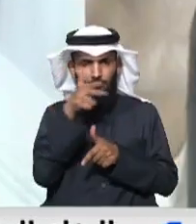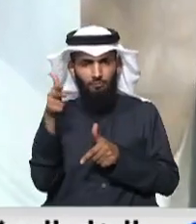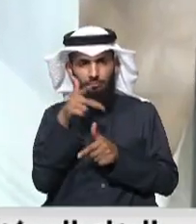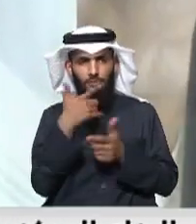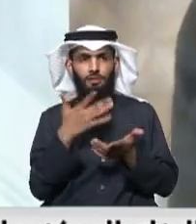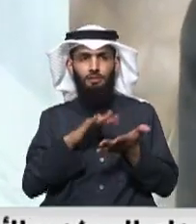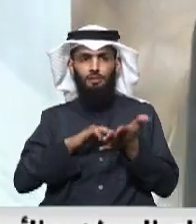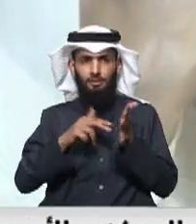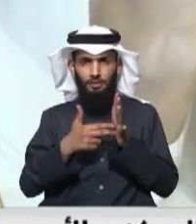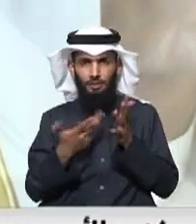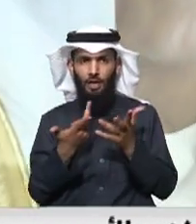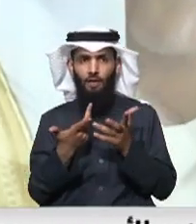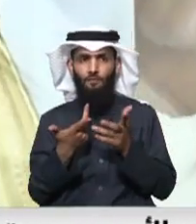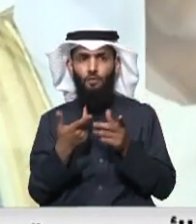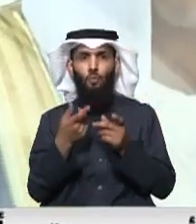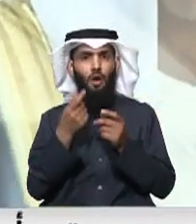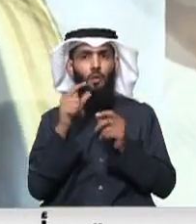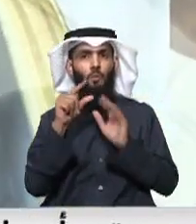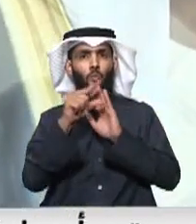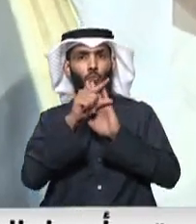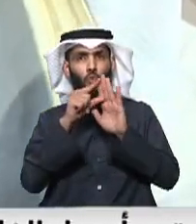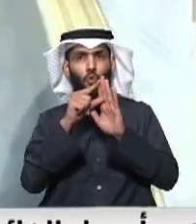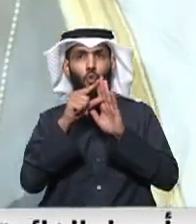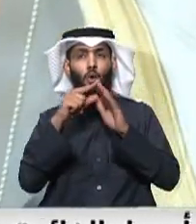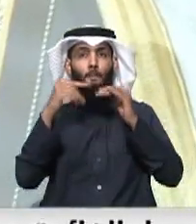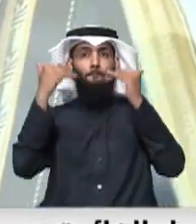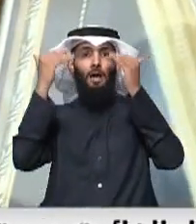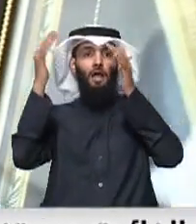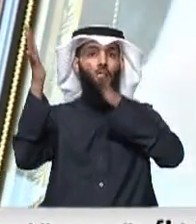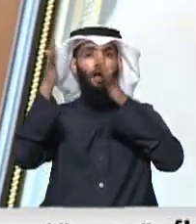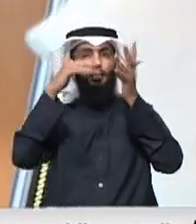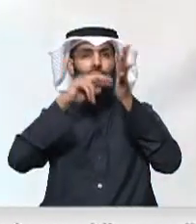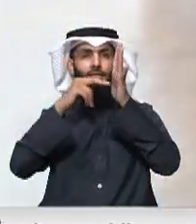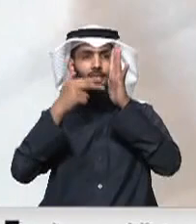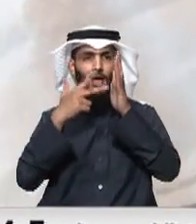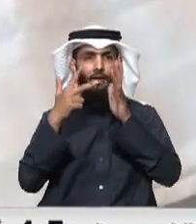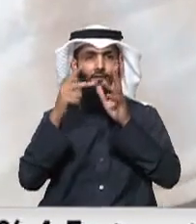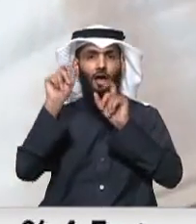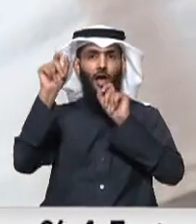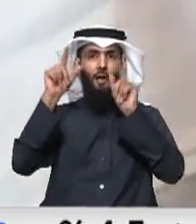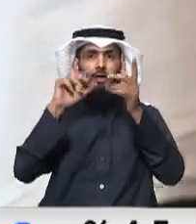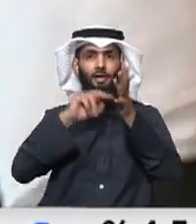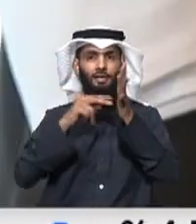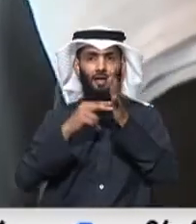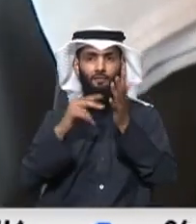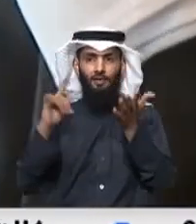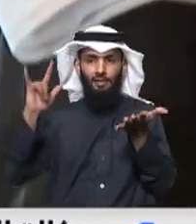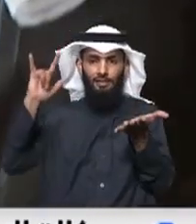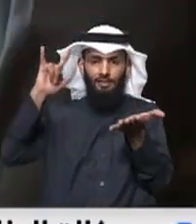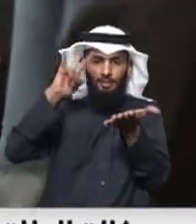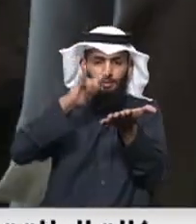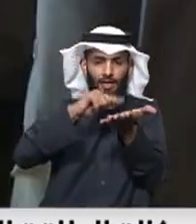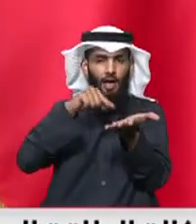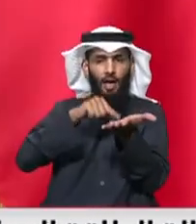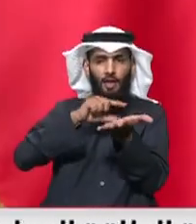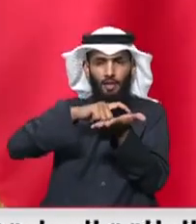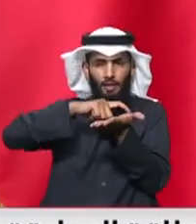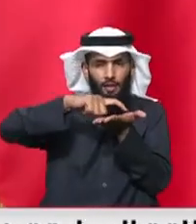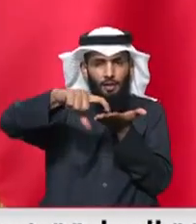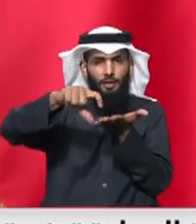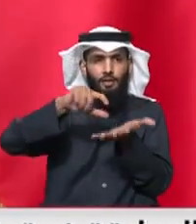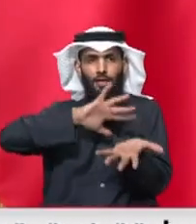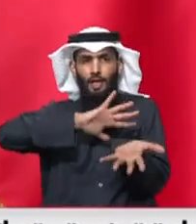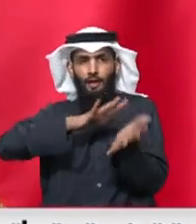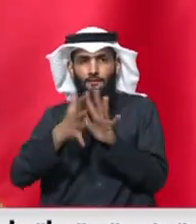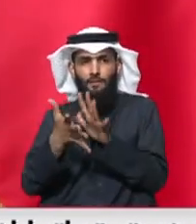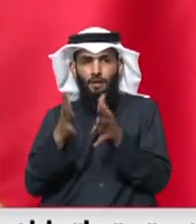ونظام الأرصاد لتوفير معلومات الأرصاد الجوية على أطراف مدارج الطيران. راح تكون نقلة نوعية في